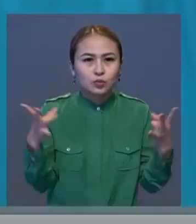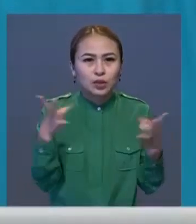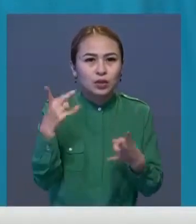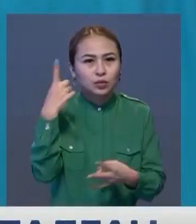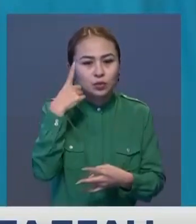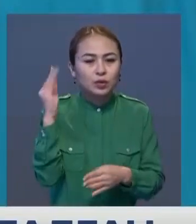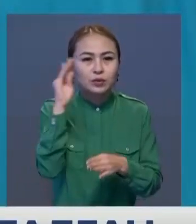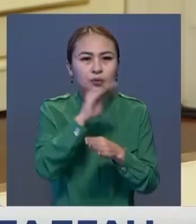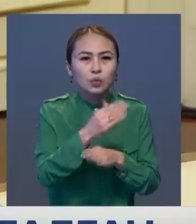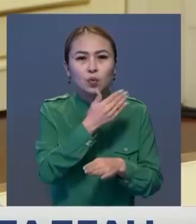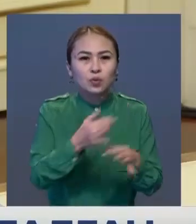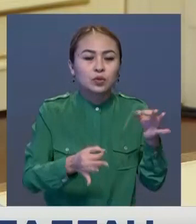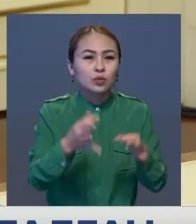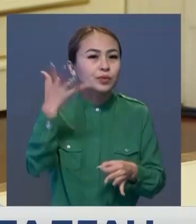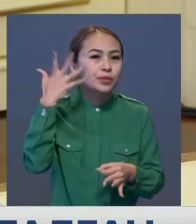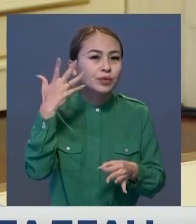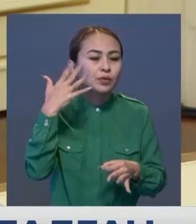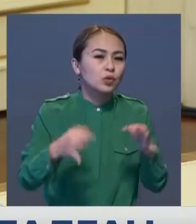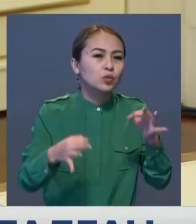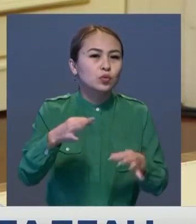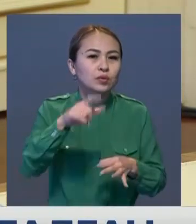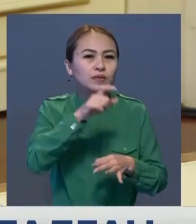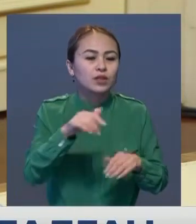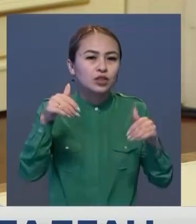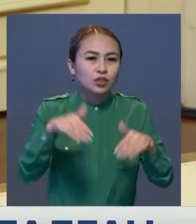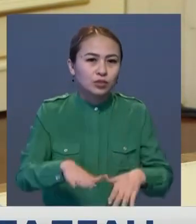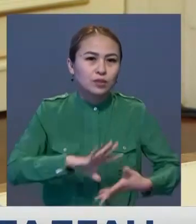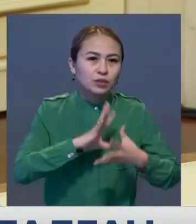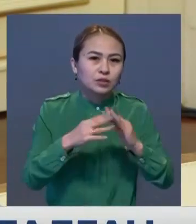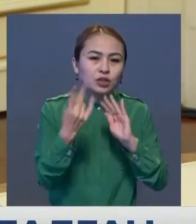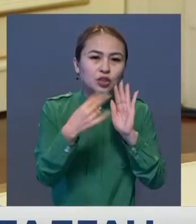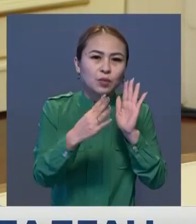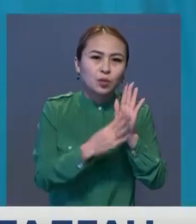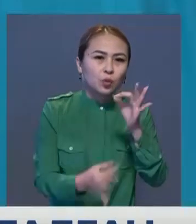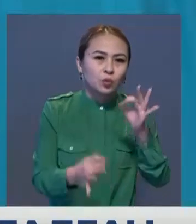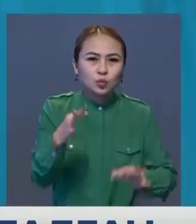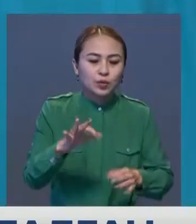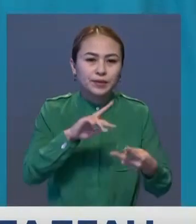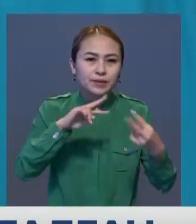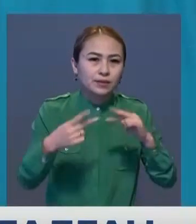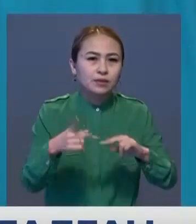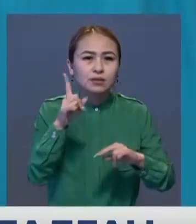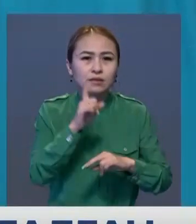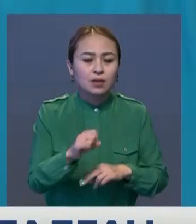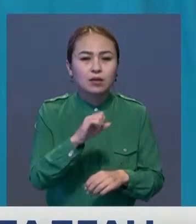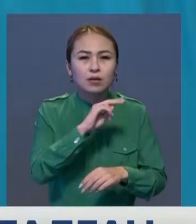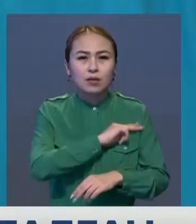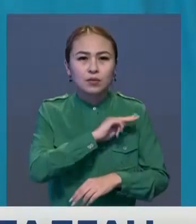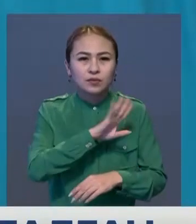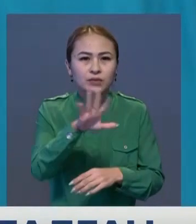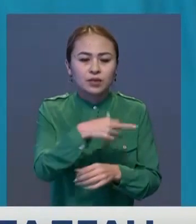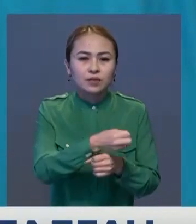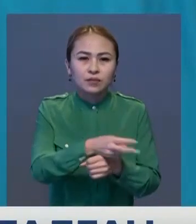деп ойлаймын. Осы кезең ішінде сот қазылар алқасының шешімімен 29 судья теріс іс-әрекеттер үшін қызметтерінен